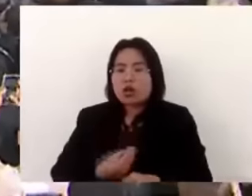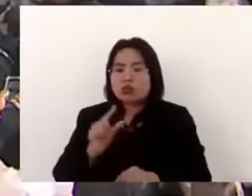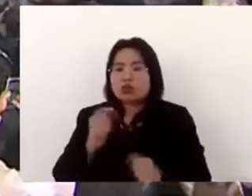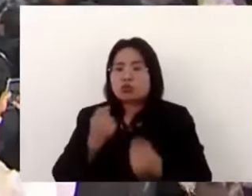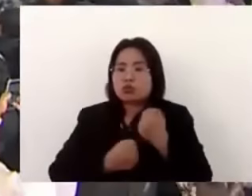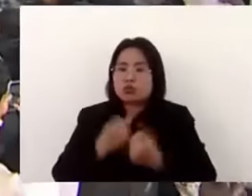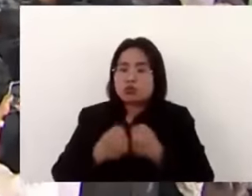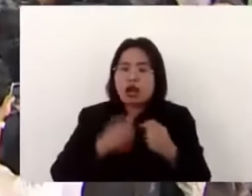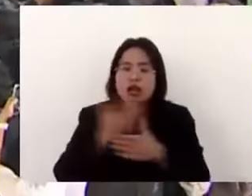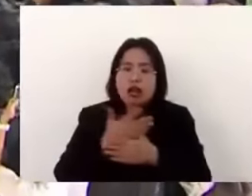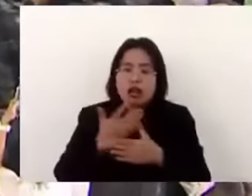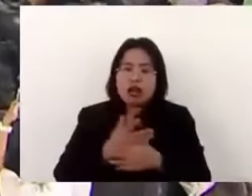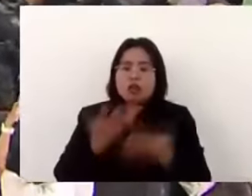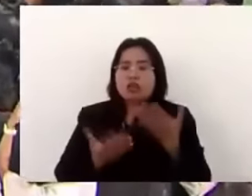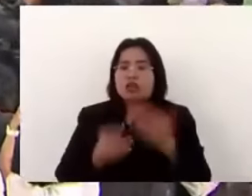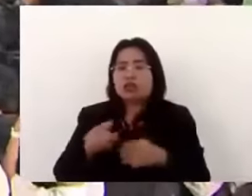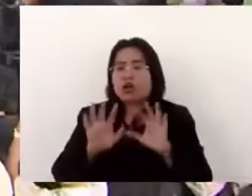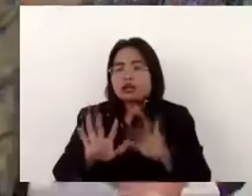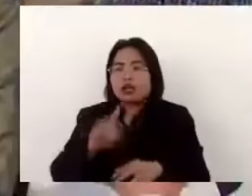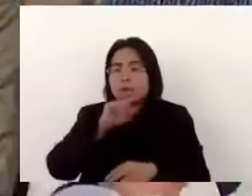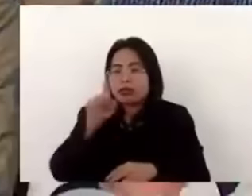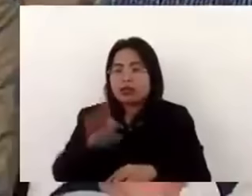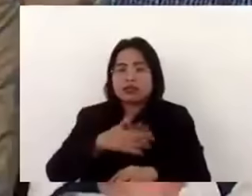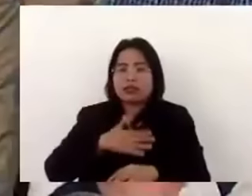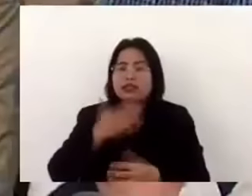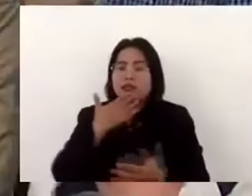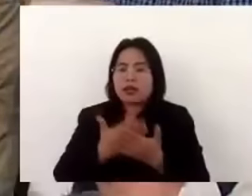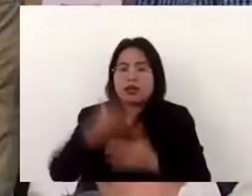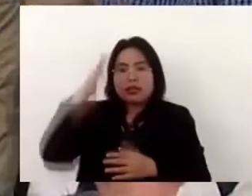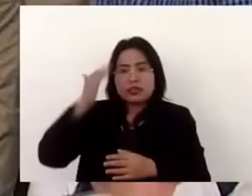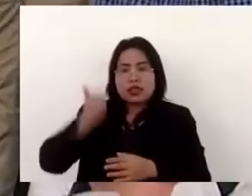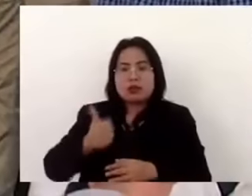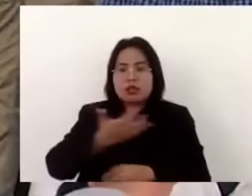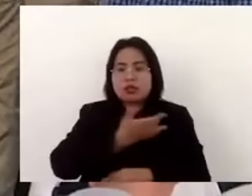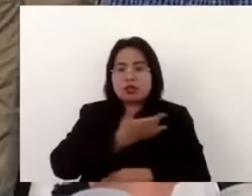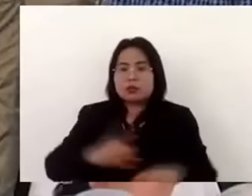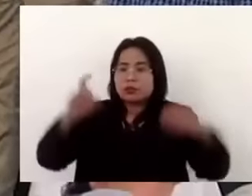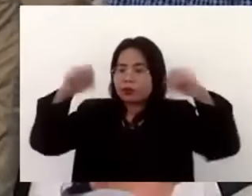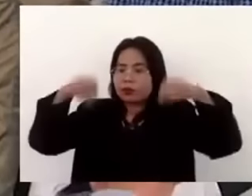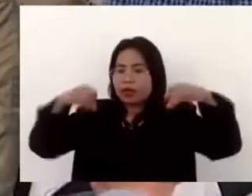masih bandel itu saja sih pak pertanyaan dari saya terima kasih asalamualaikum warahmatullahi